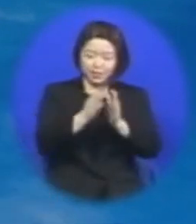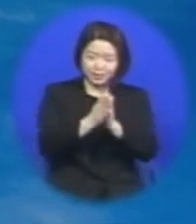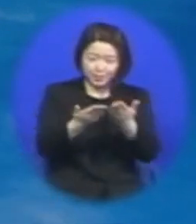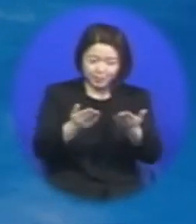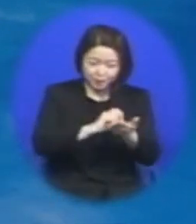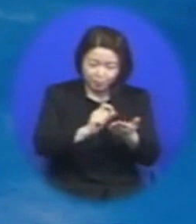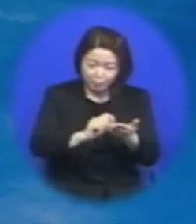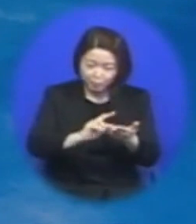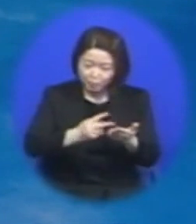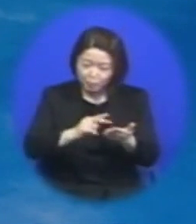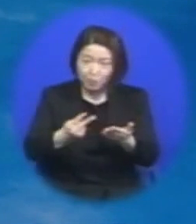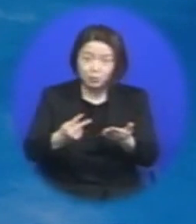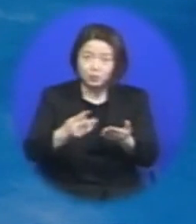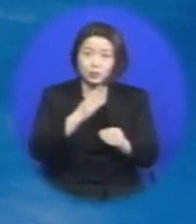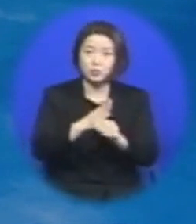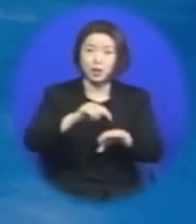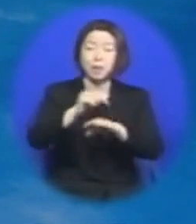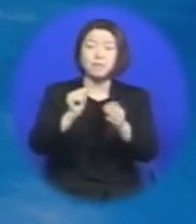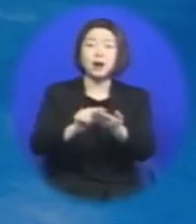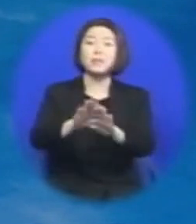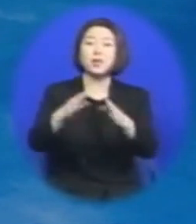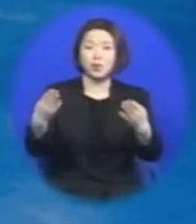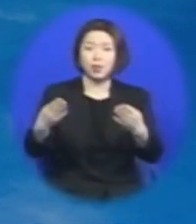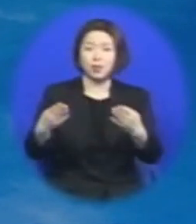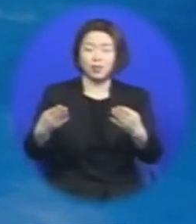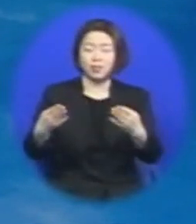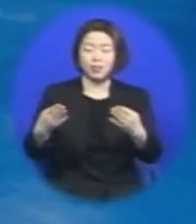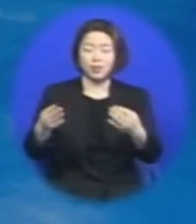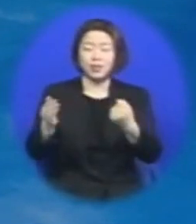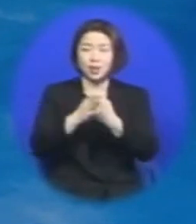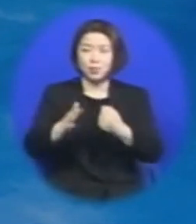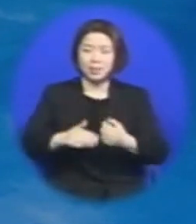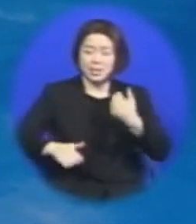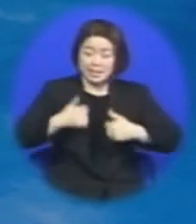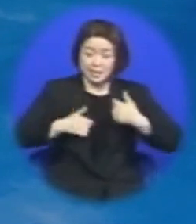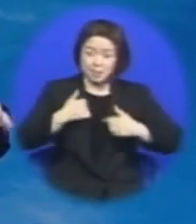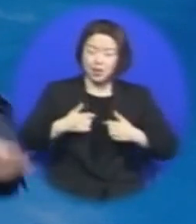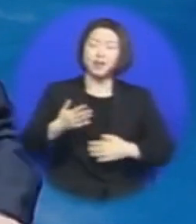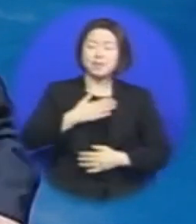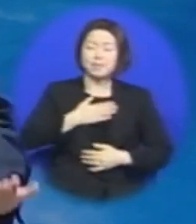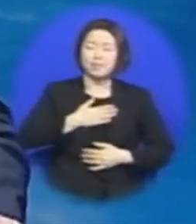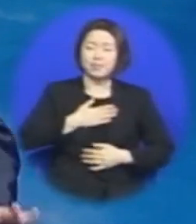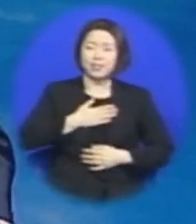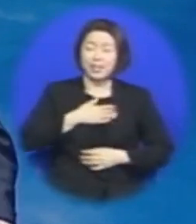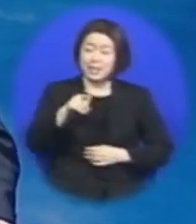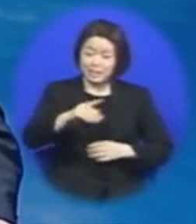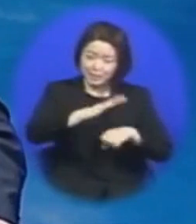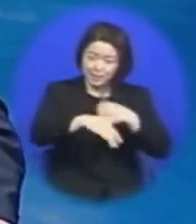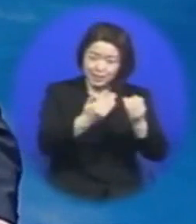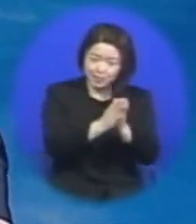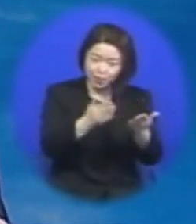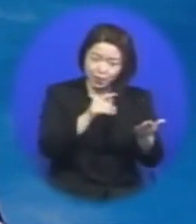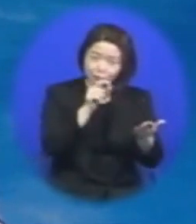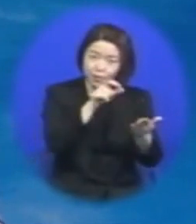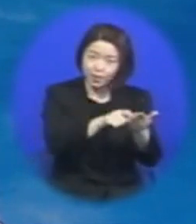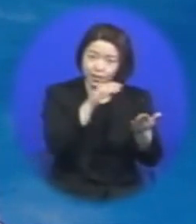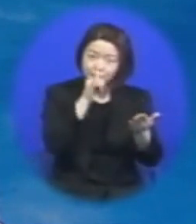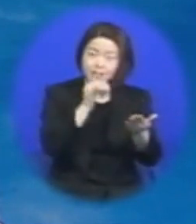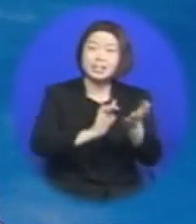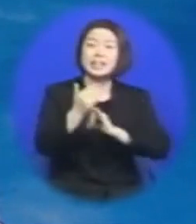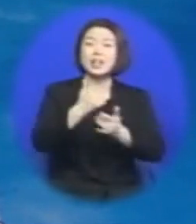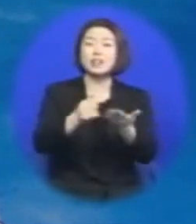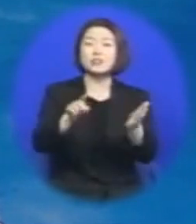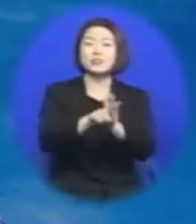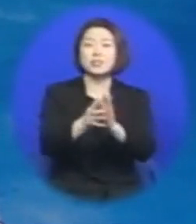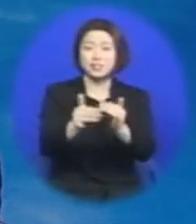열렸고 그래서 제가 그 그 사람입니다 제가 바로이 성경이 말하는 그 예수 믿는